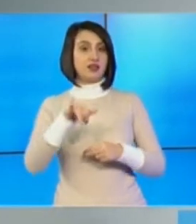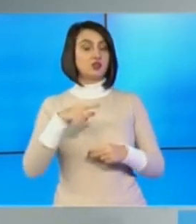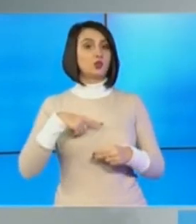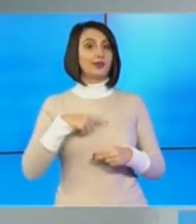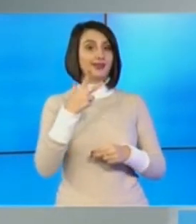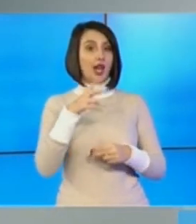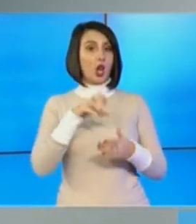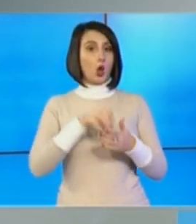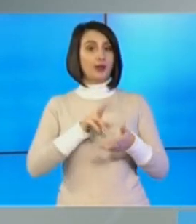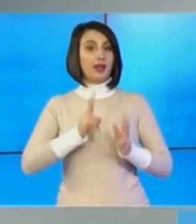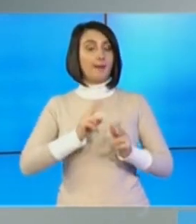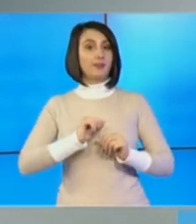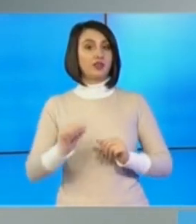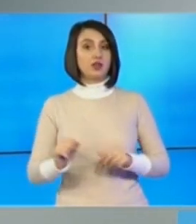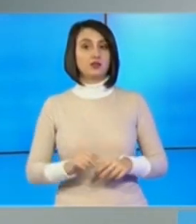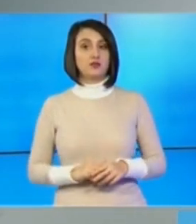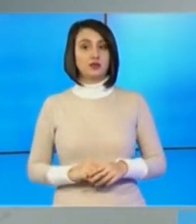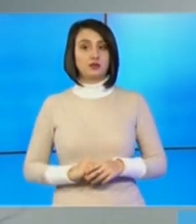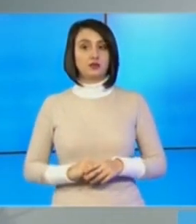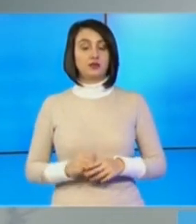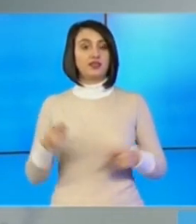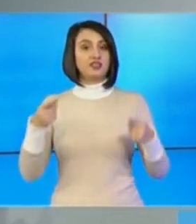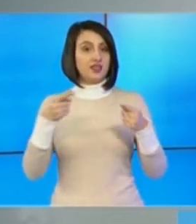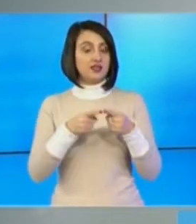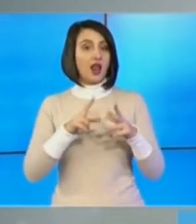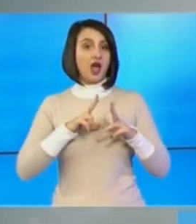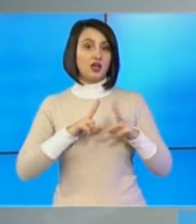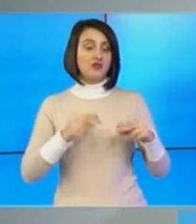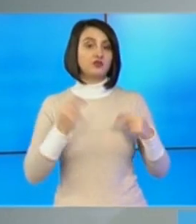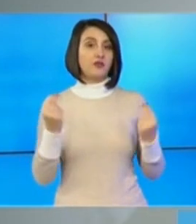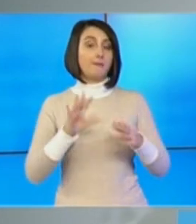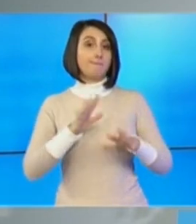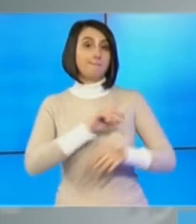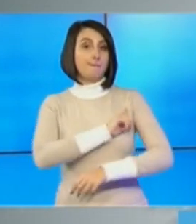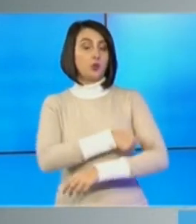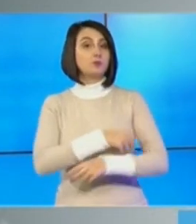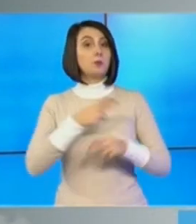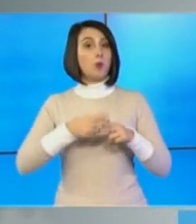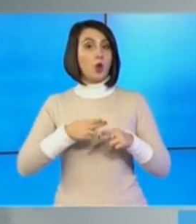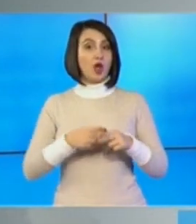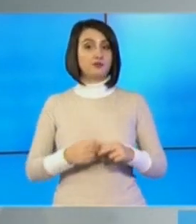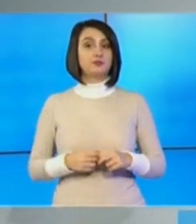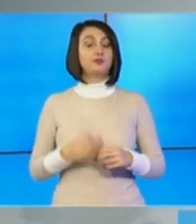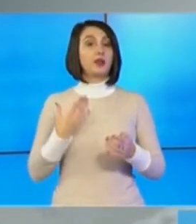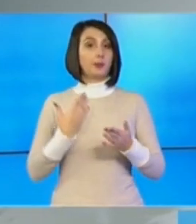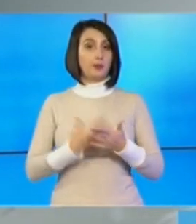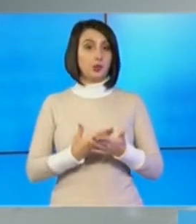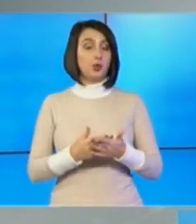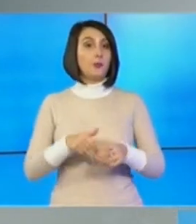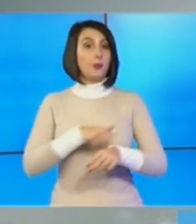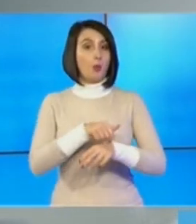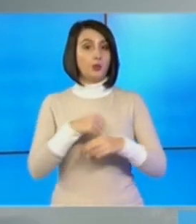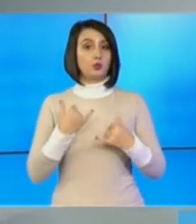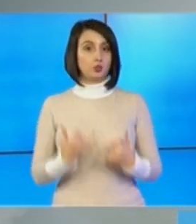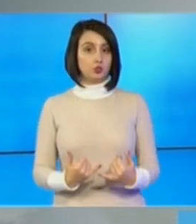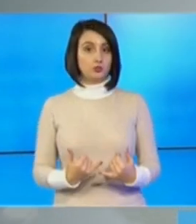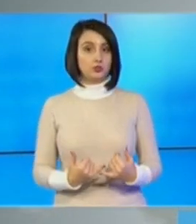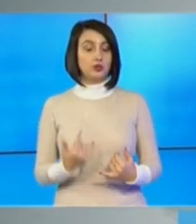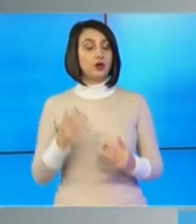3 locuri de terapie intensivă destinate agravării unor posibili pacienți, pentru că în momentul de